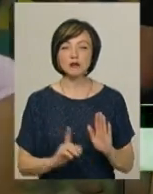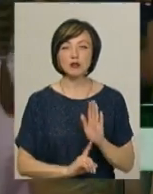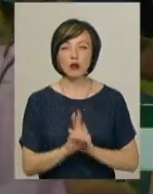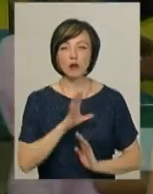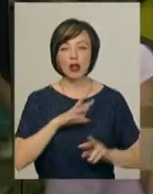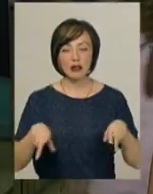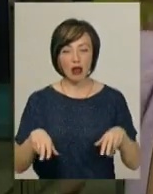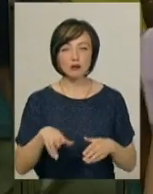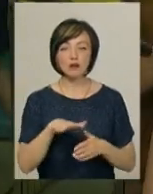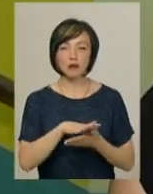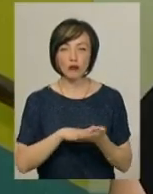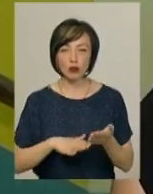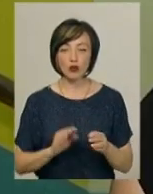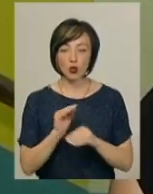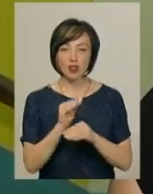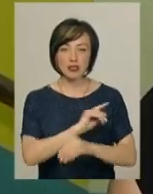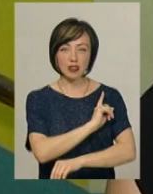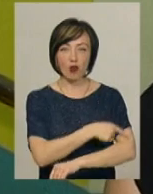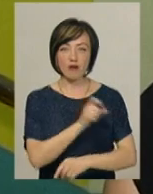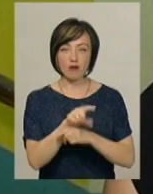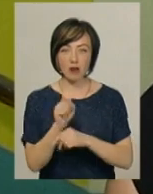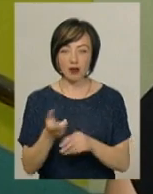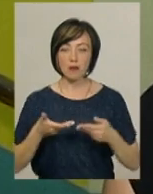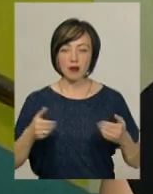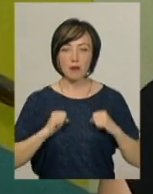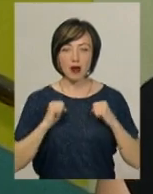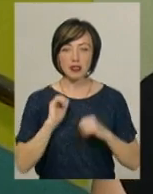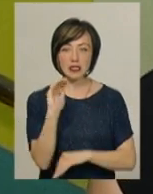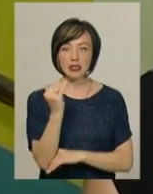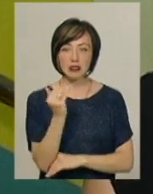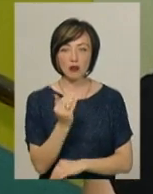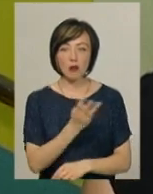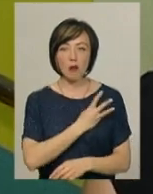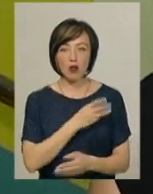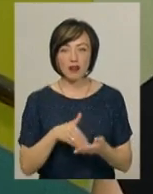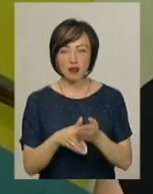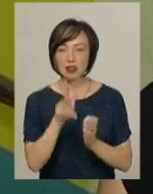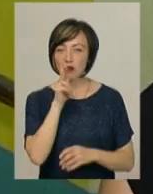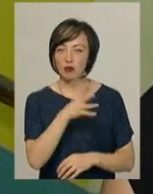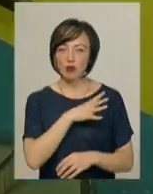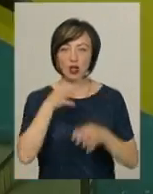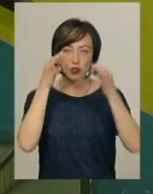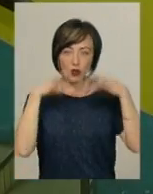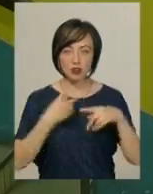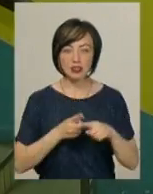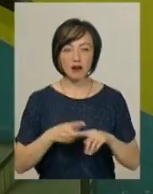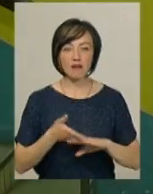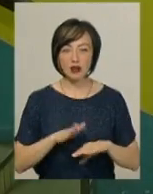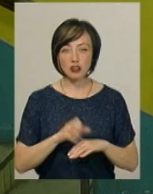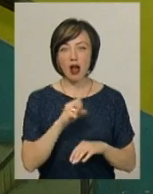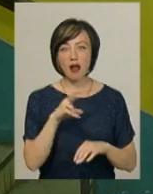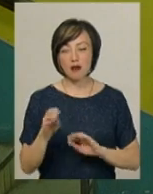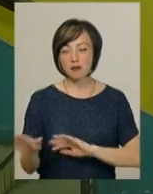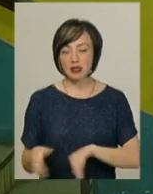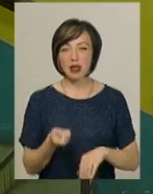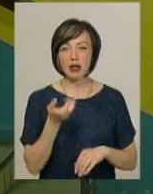були танці, а потім почали додаватися силові вправи. Ми намагаємося дитину мотивувати, тому що у 3 роки бувають і сльози, це важко. Але минає кілька